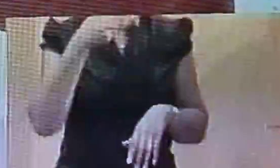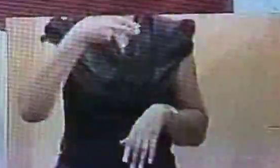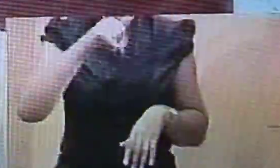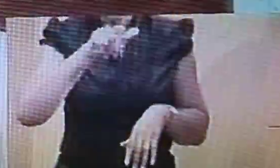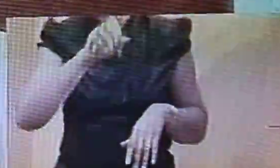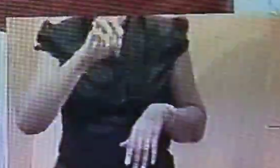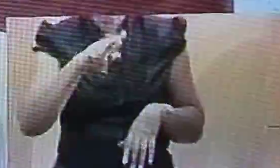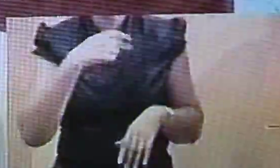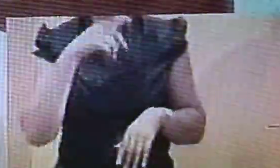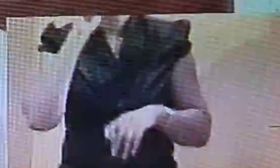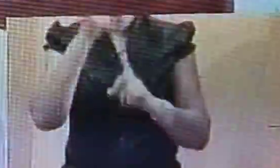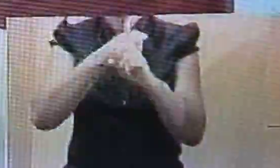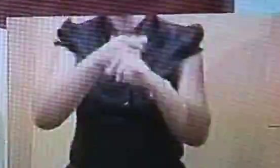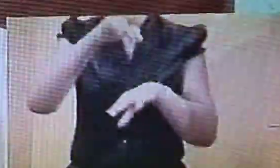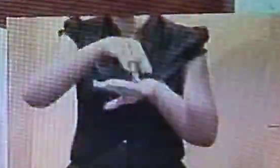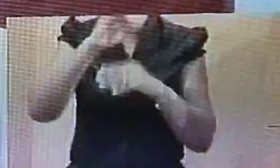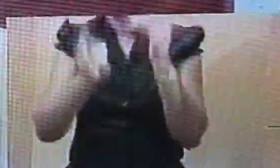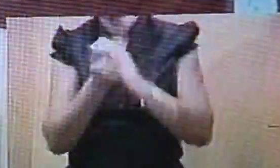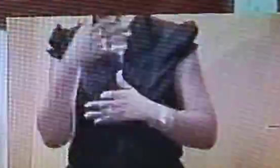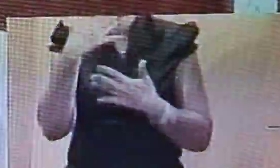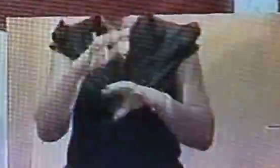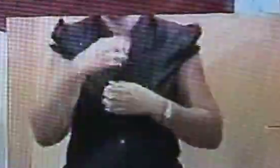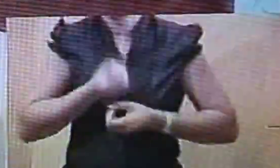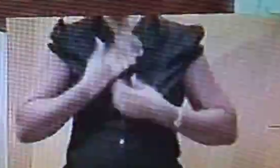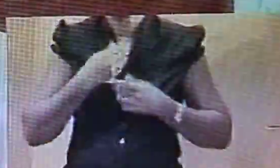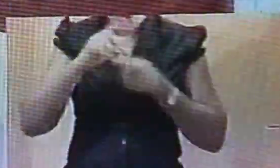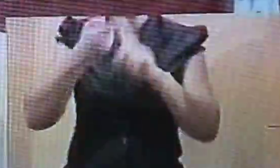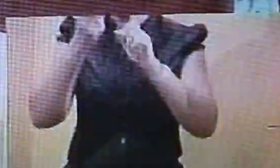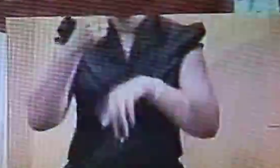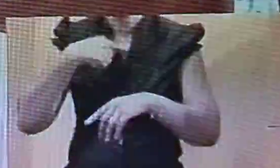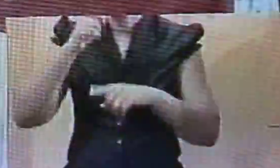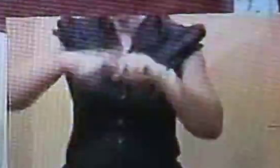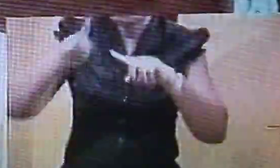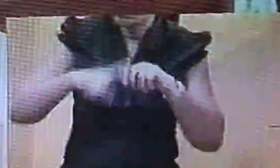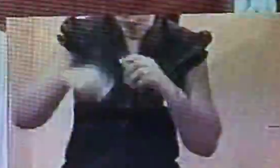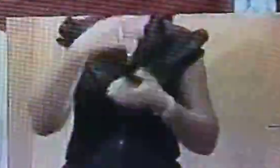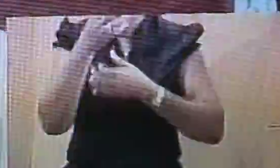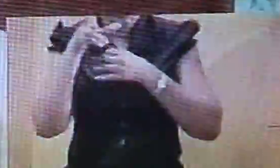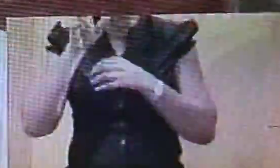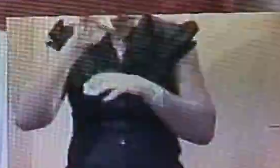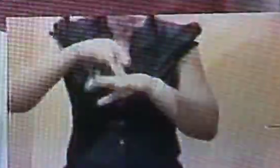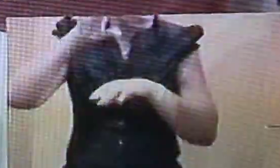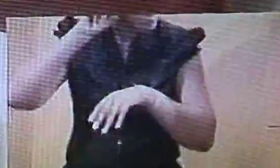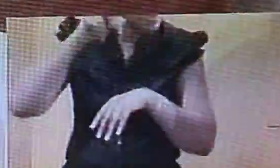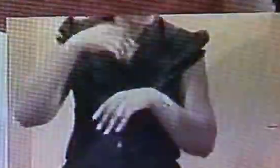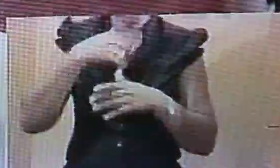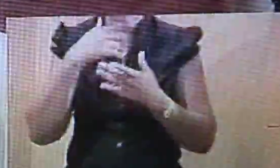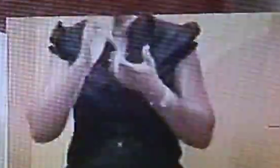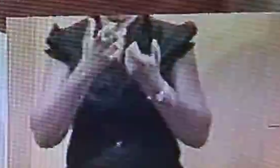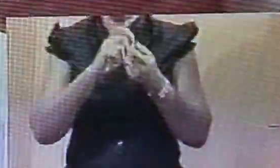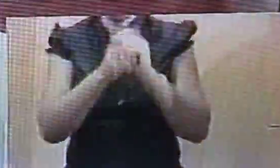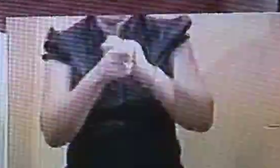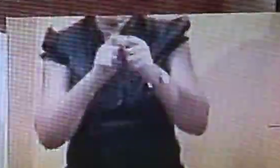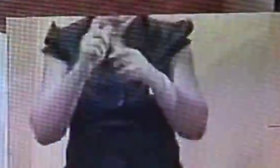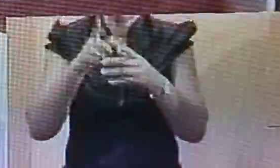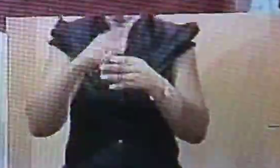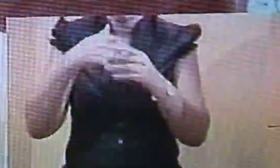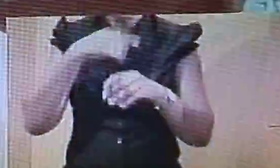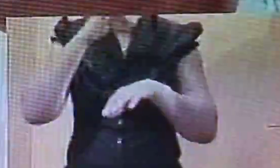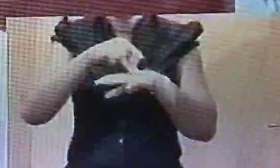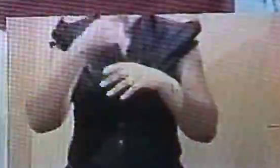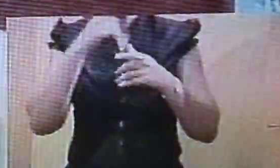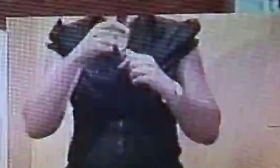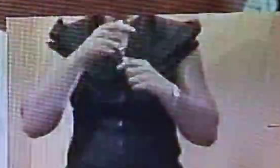Bien, j'ai déjà dit l'essentiel de ce que j'avais à dire, mais j'ai entendu un certain nombre de choses qui méritent d'être rectifiées. D'abord, il y a une attaque contre